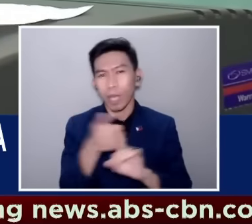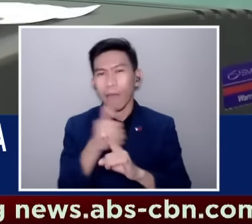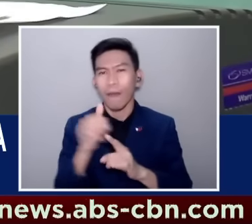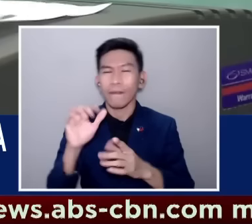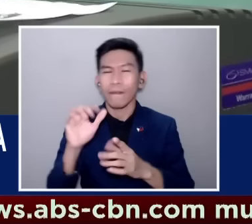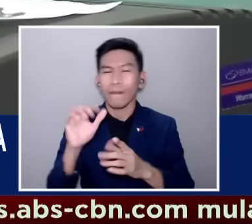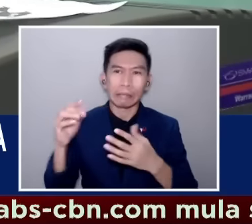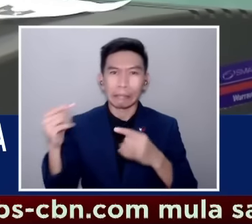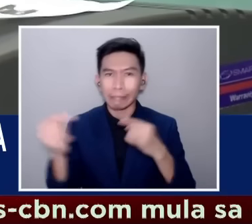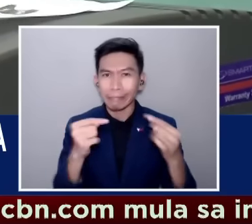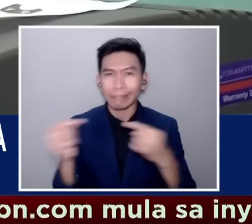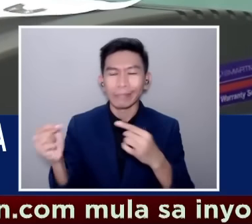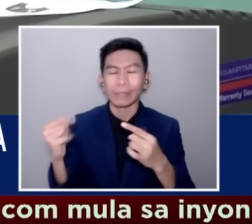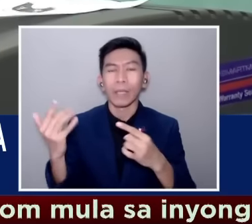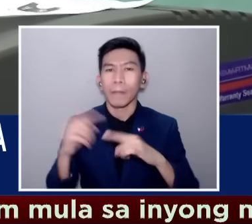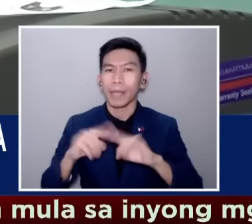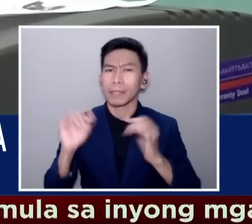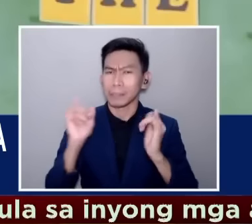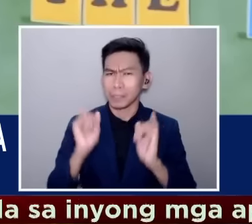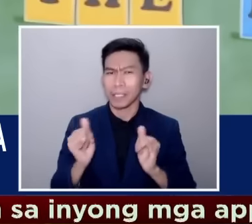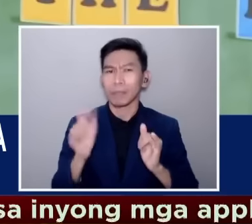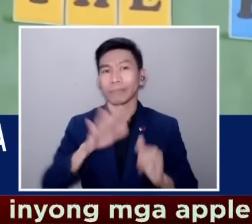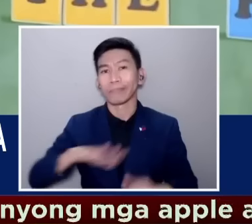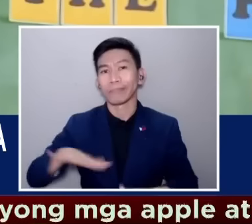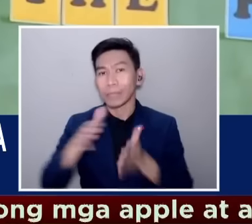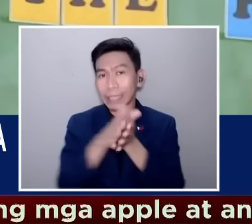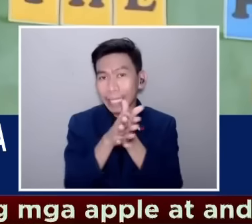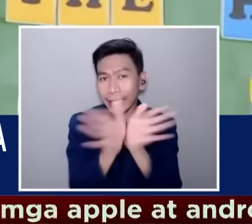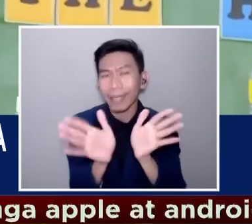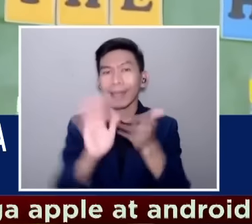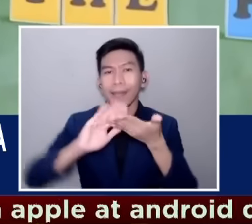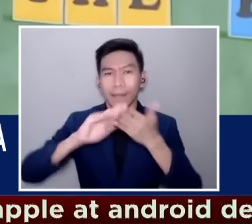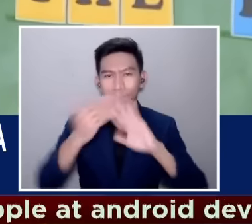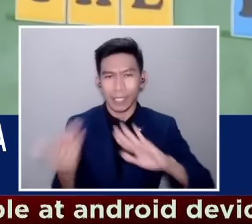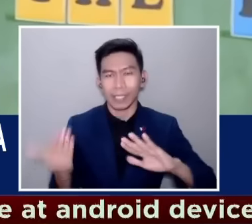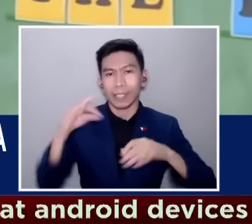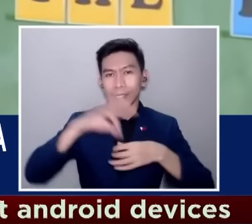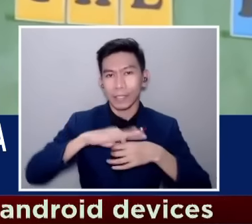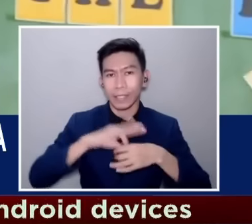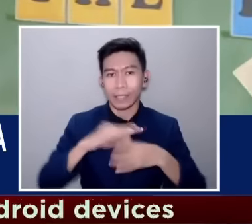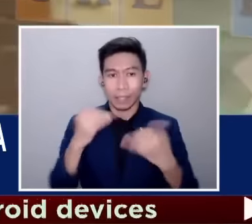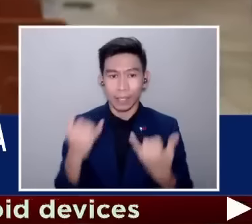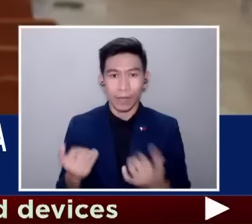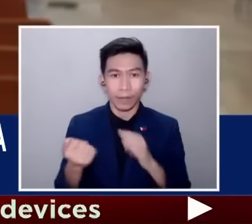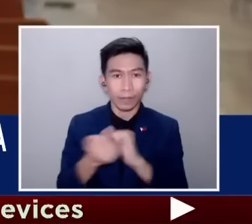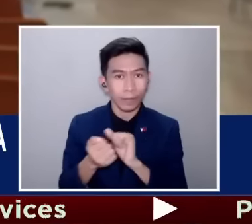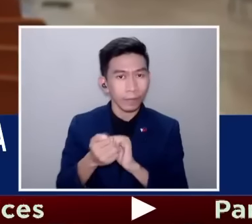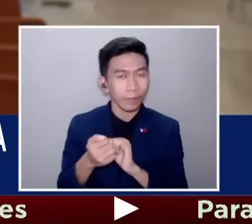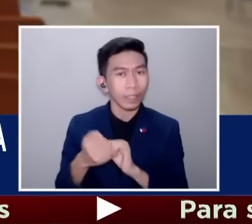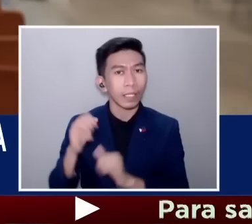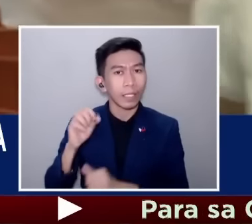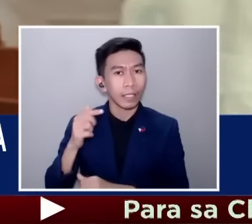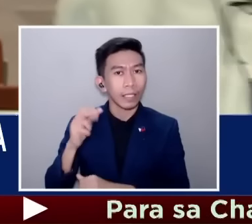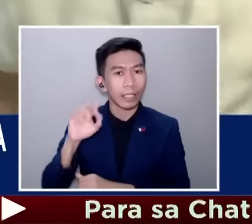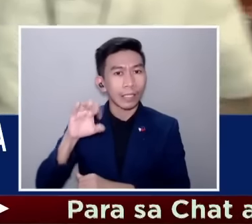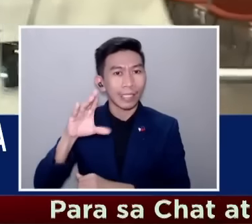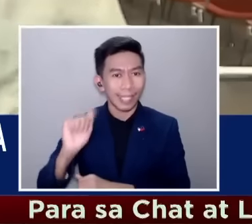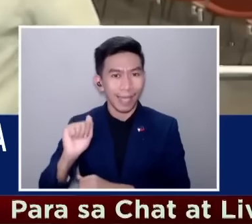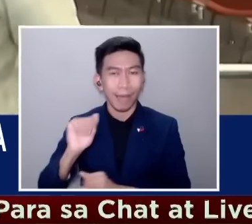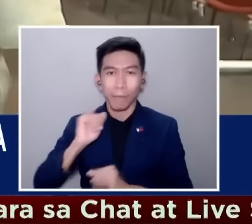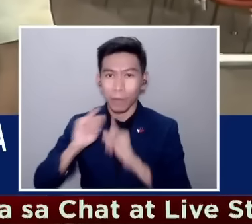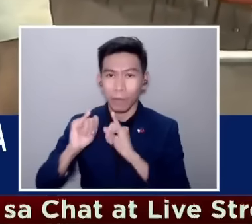pero mapayapa pa rin daw maituturing ang halalan. At sa punto nga ito, makakasama natin si Commissioner George Erwin Garcia para sa kanyang assessment